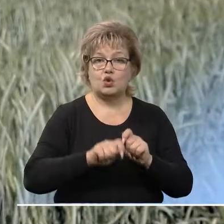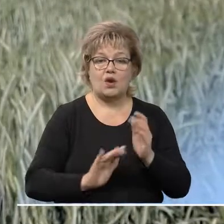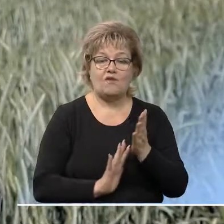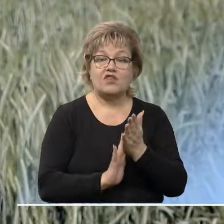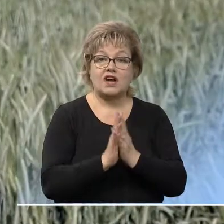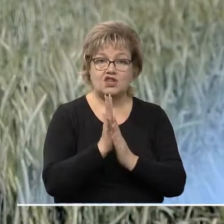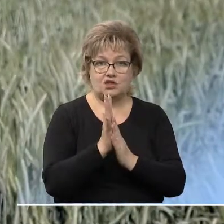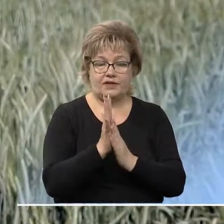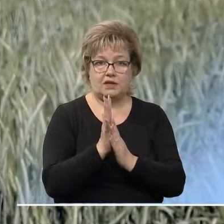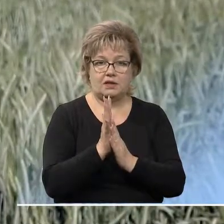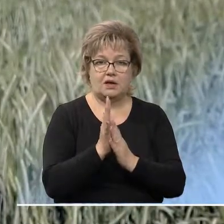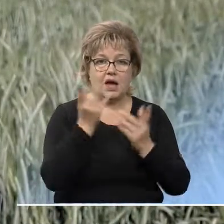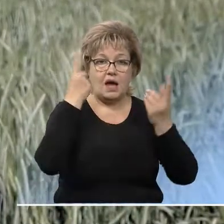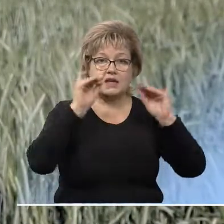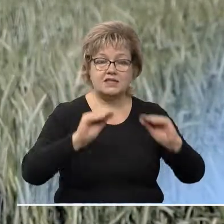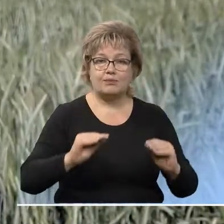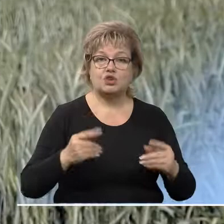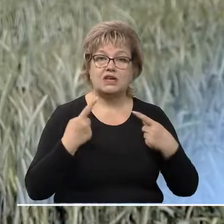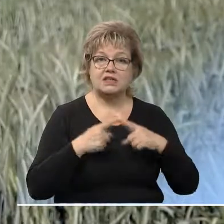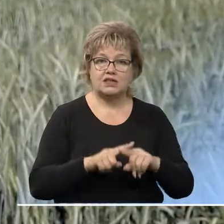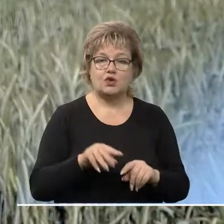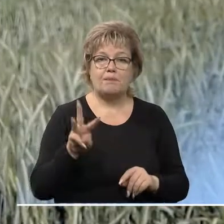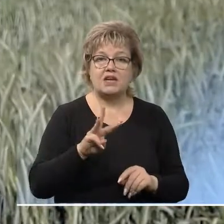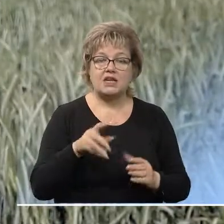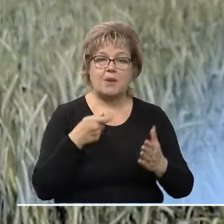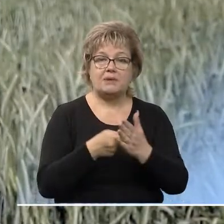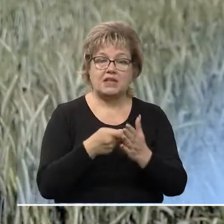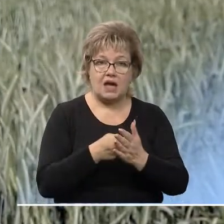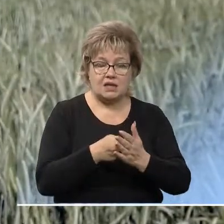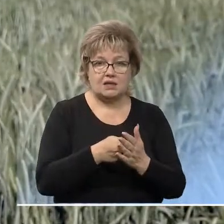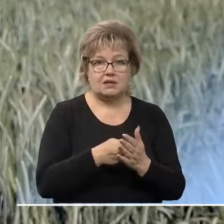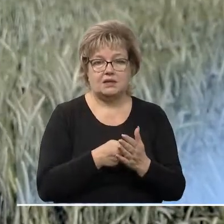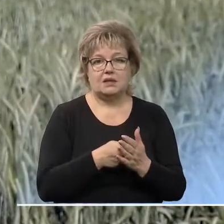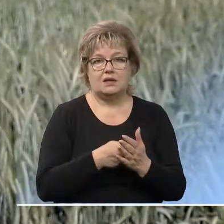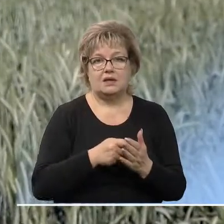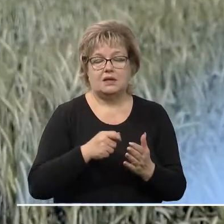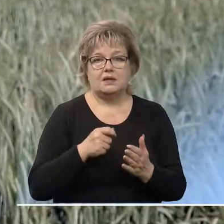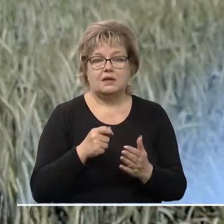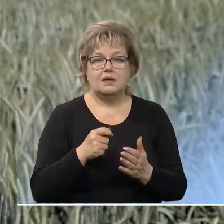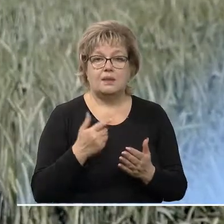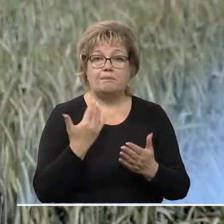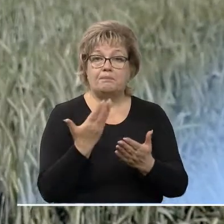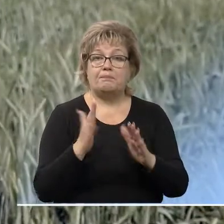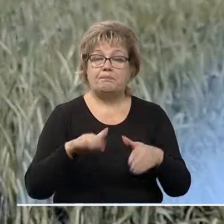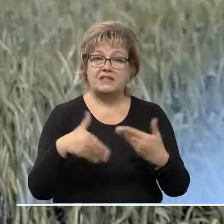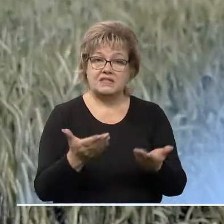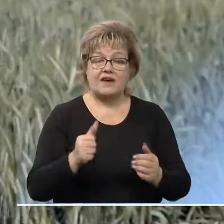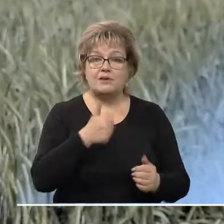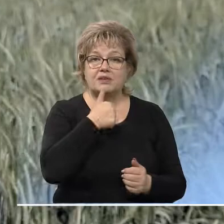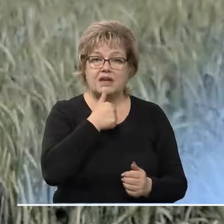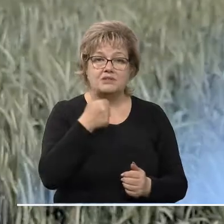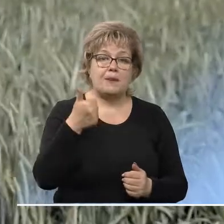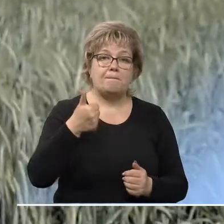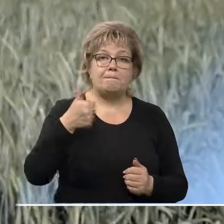контролем выращивания, разработкой технологий, минерального питания. Вот стараемся представить